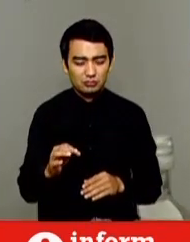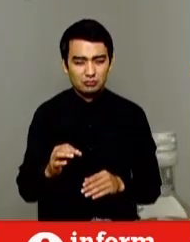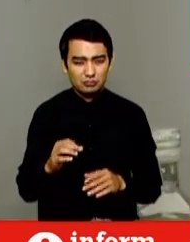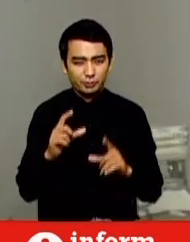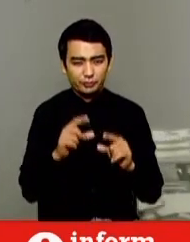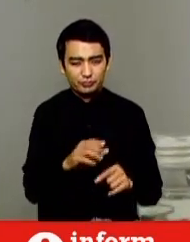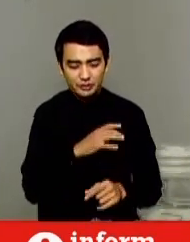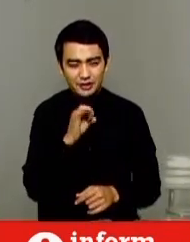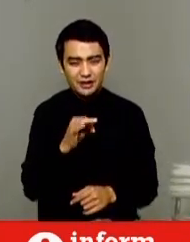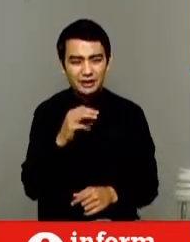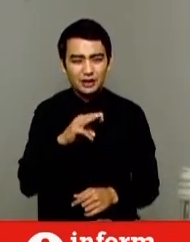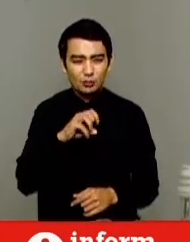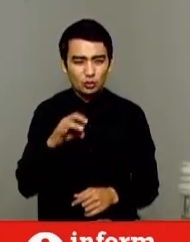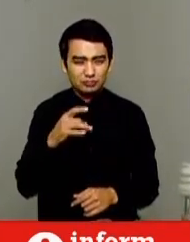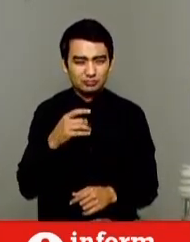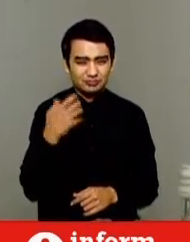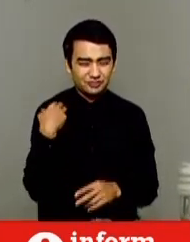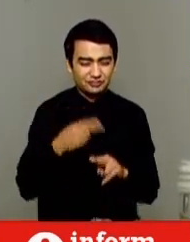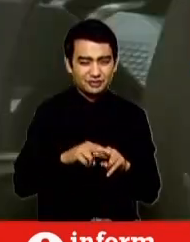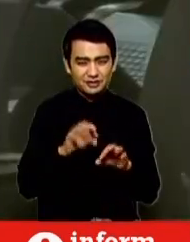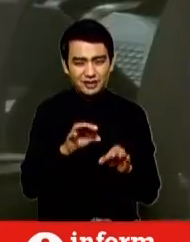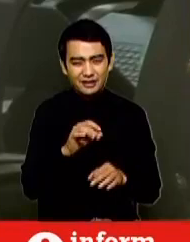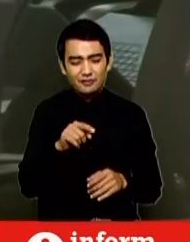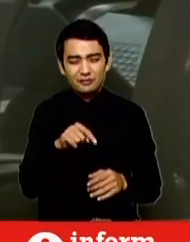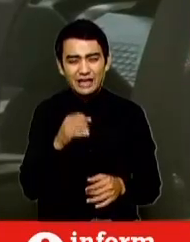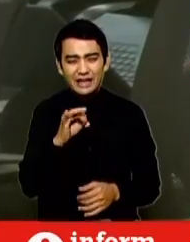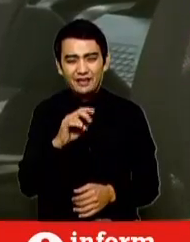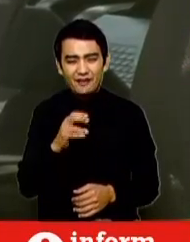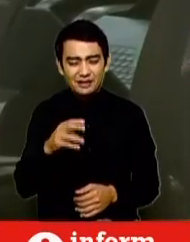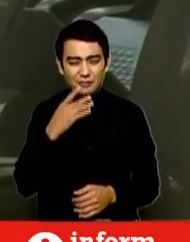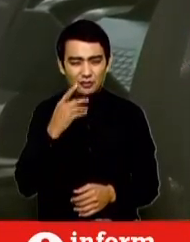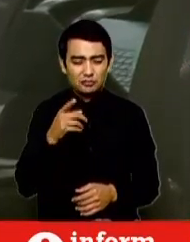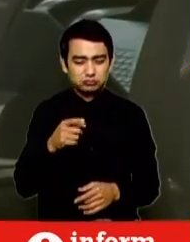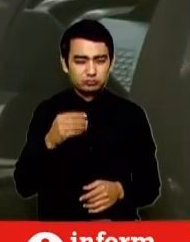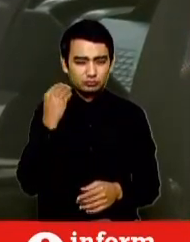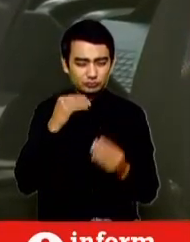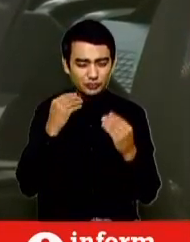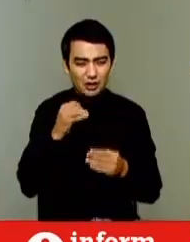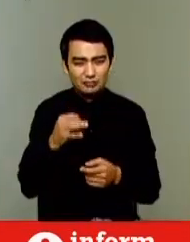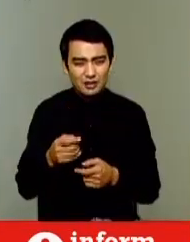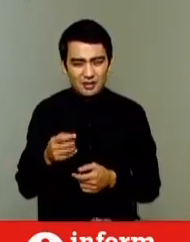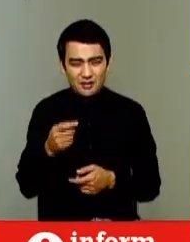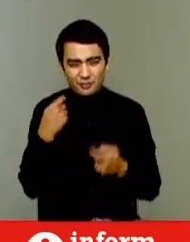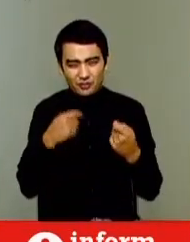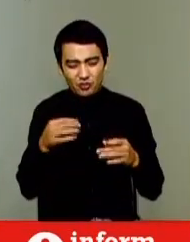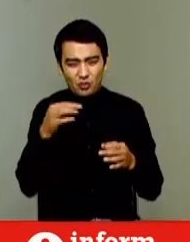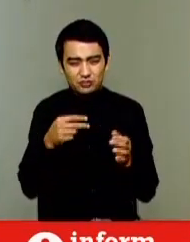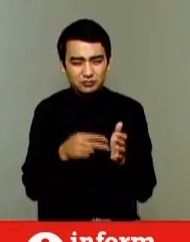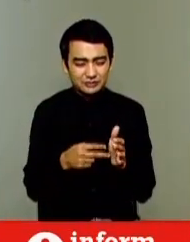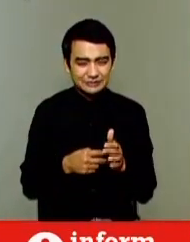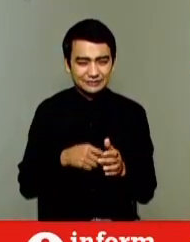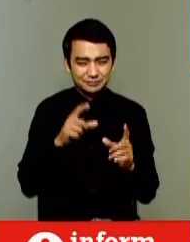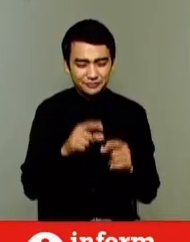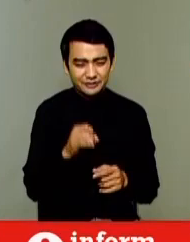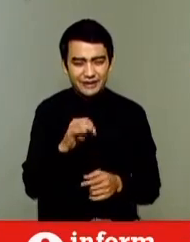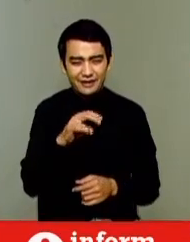Тимур Сүлейменовтің пікірінше, қазір сыртқы инфляция баяулап, оң динамика қалыптасқан. Оған азық-түлік нарығындағы әлемдік бағалардың төмендеуі мен